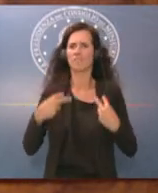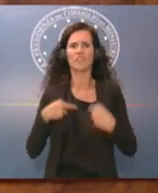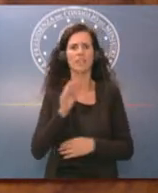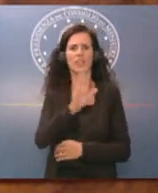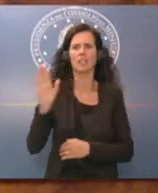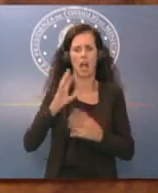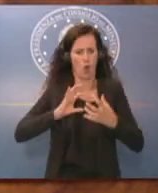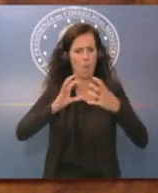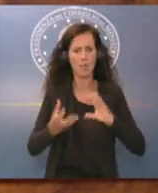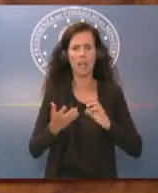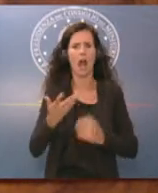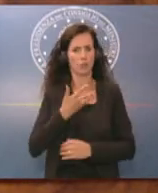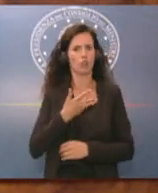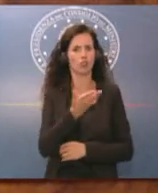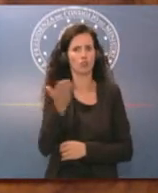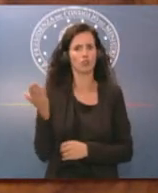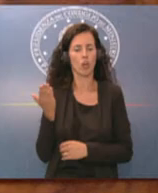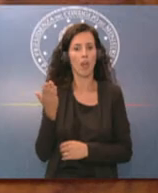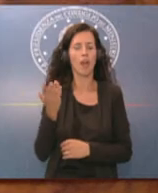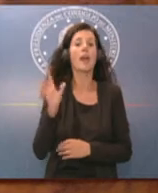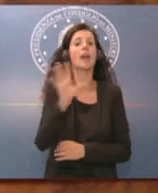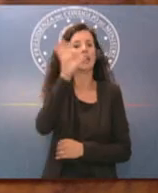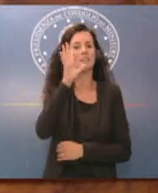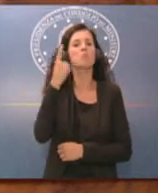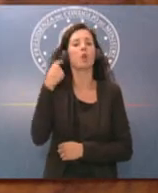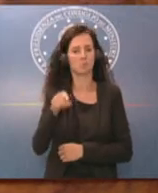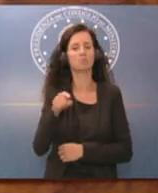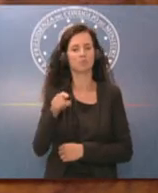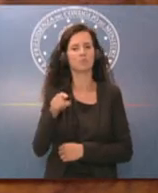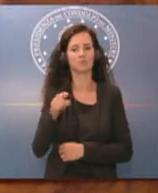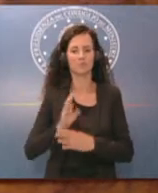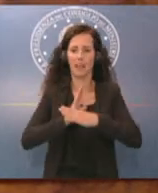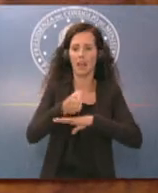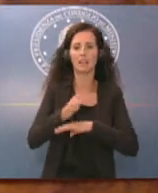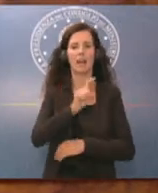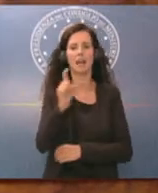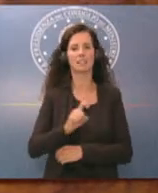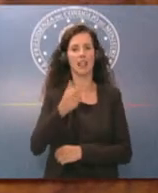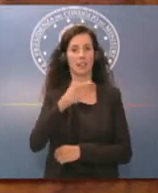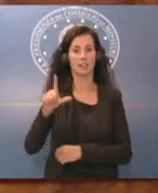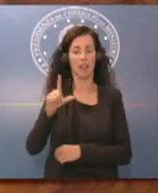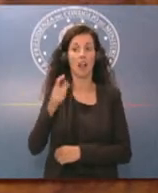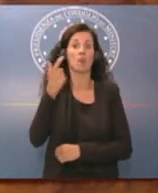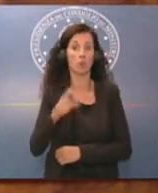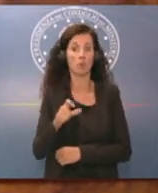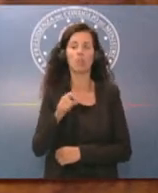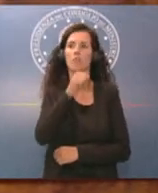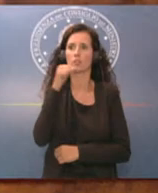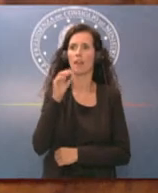nella loro vita e una di queste è infatti l'accesso anche alle stesse ZTL, dovendo richiedere,